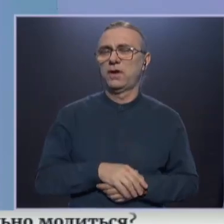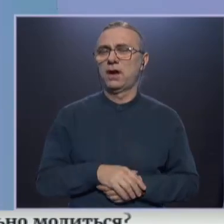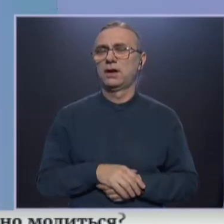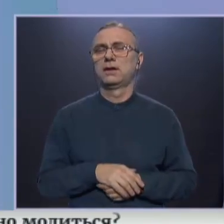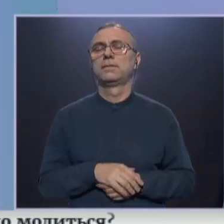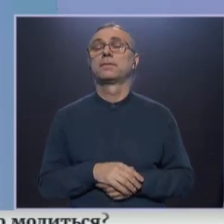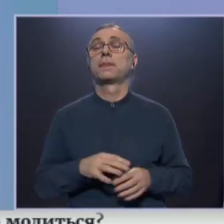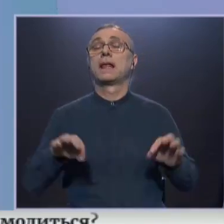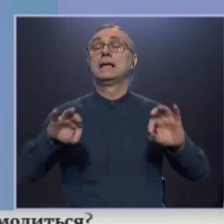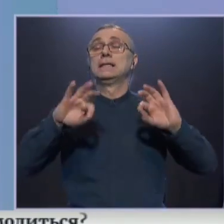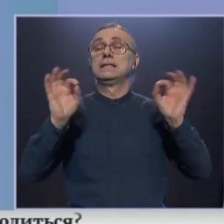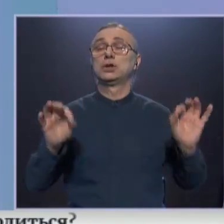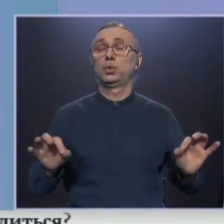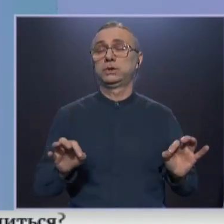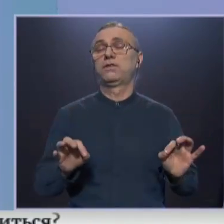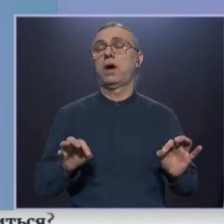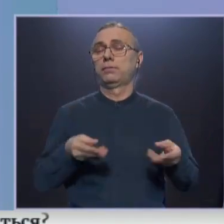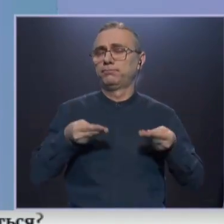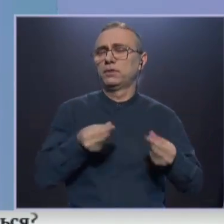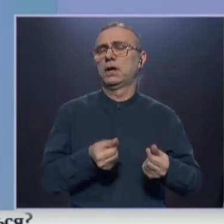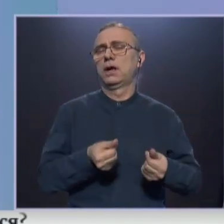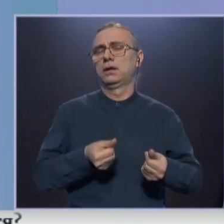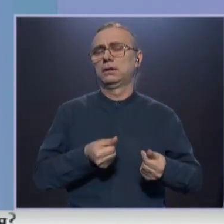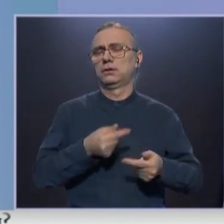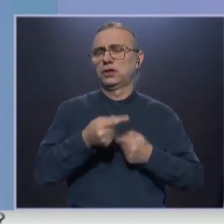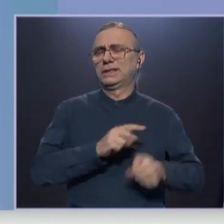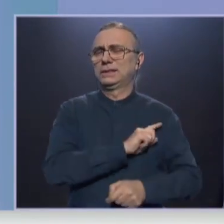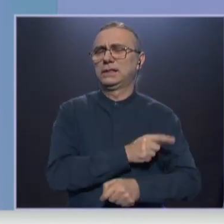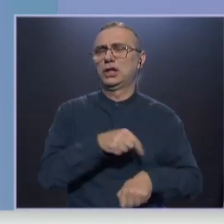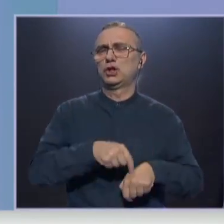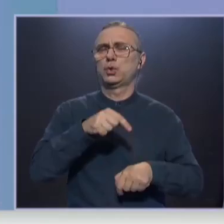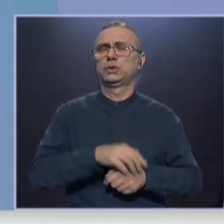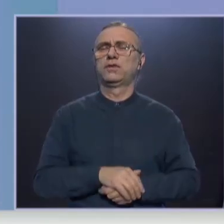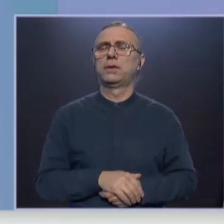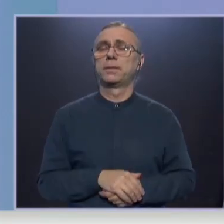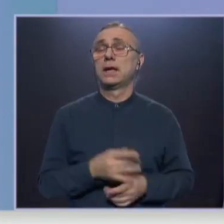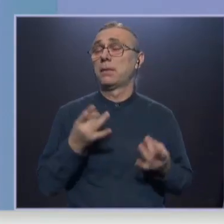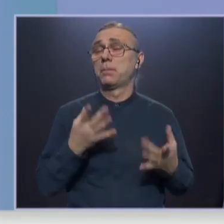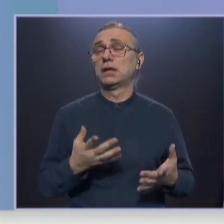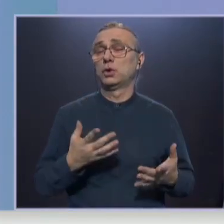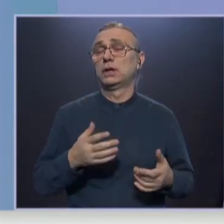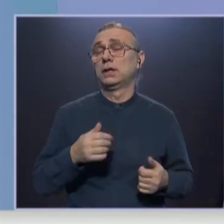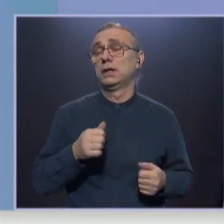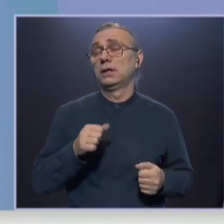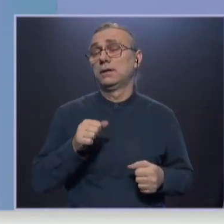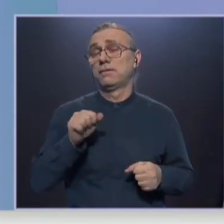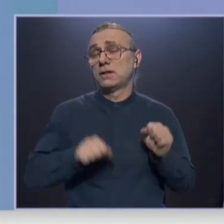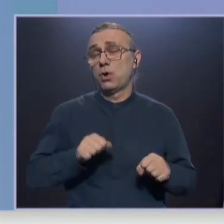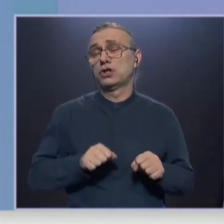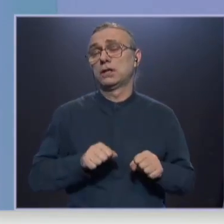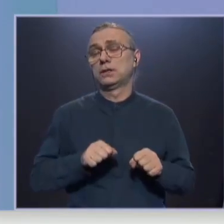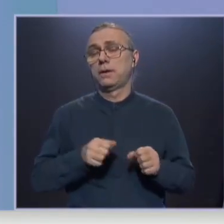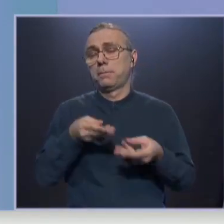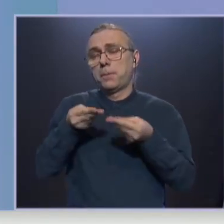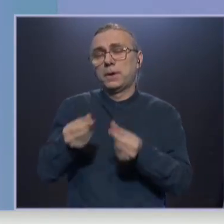оно пробивает сильным чувством. И как раз самый простой способ, с технической точки зрения, пробить зрителя – это